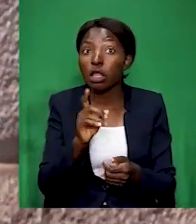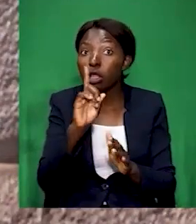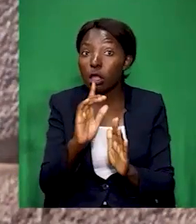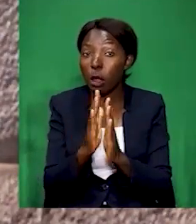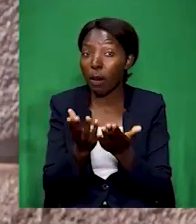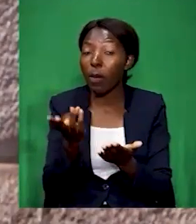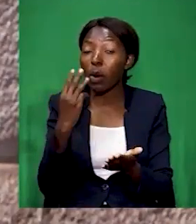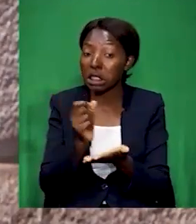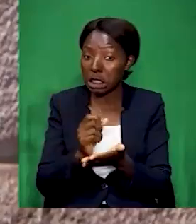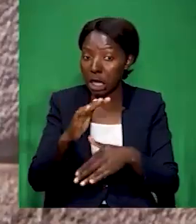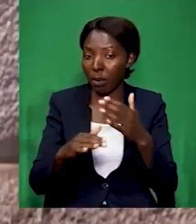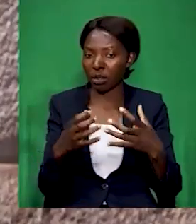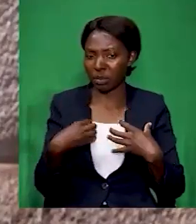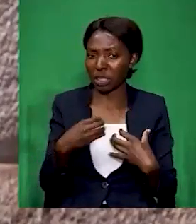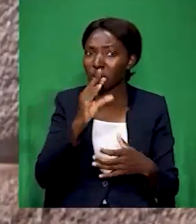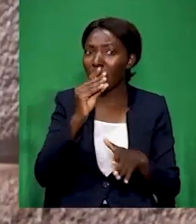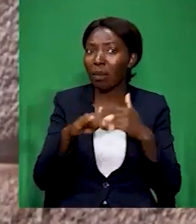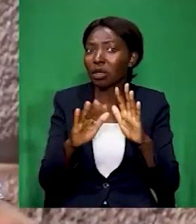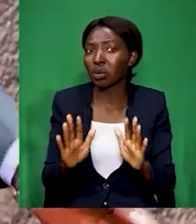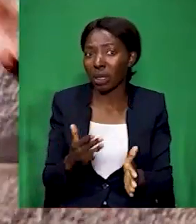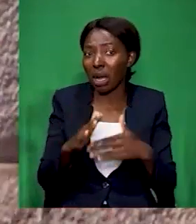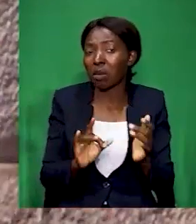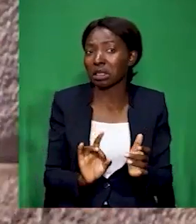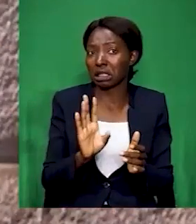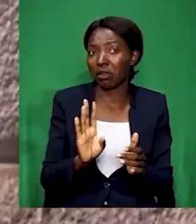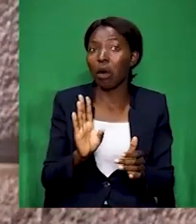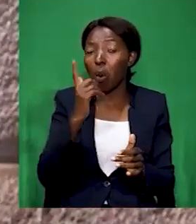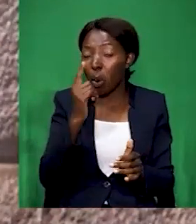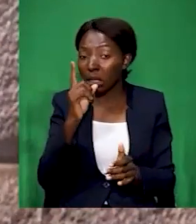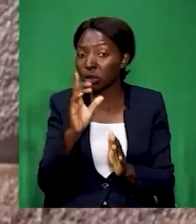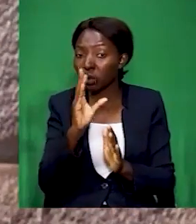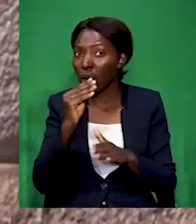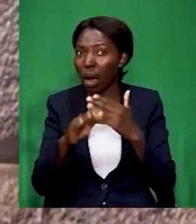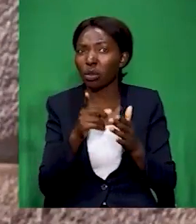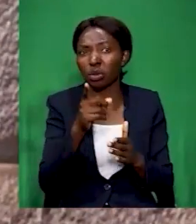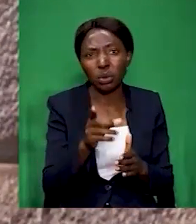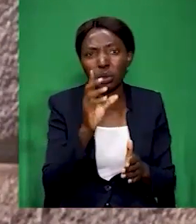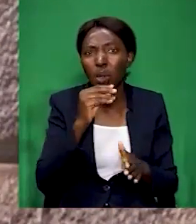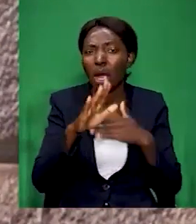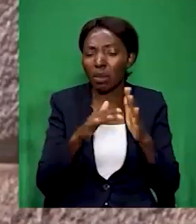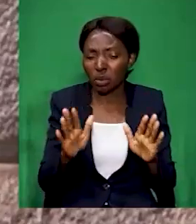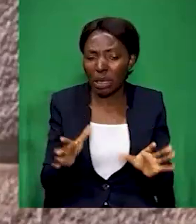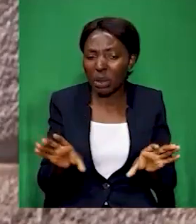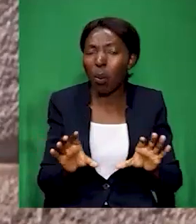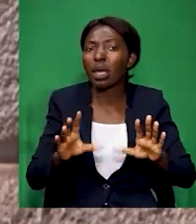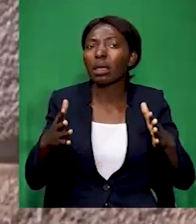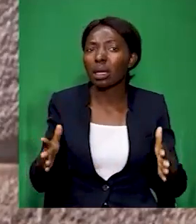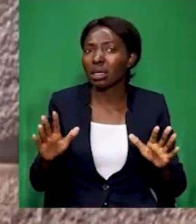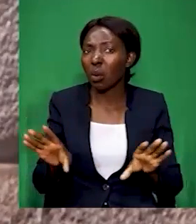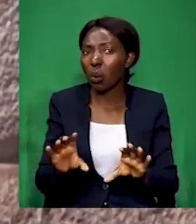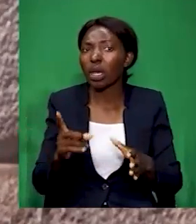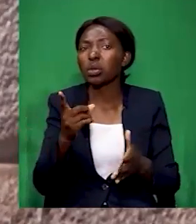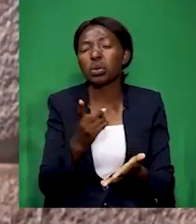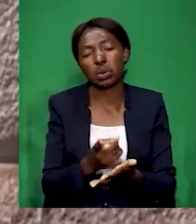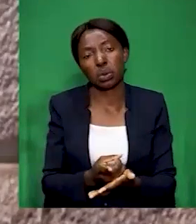nhasi taitaurwa zvipi nezvamabasa, dei kwainyorwawo nezvako nhasi taitaurwa zvipi nezvamabasa makuru